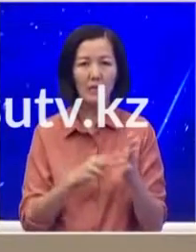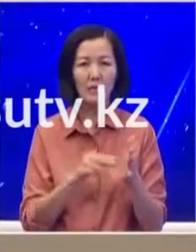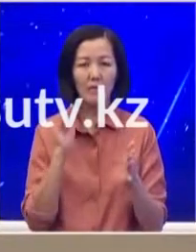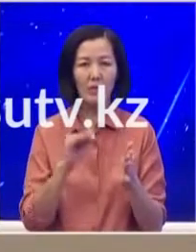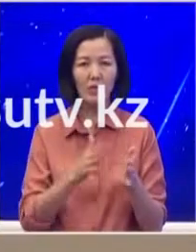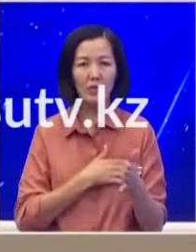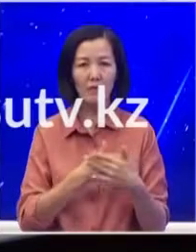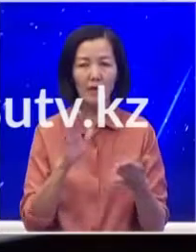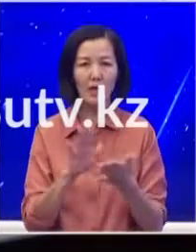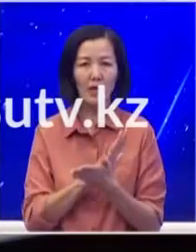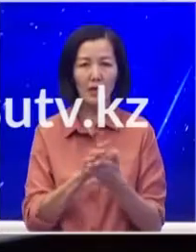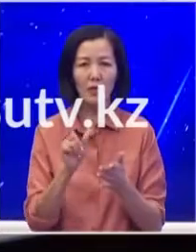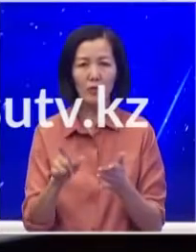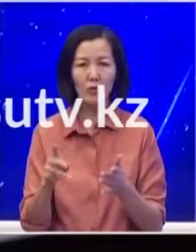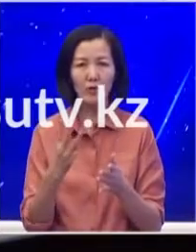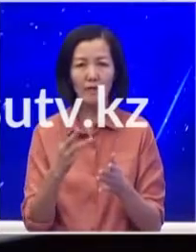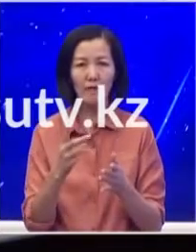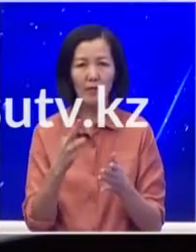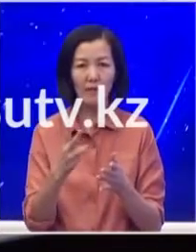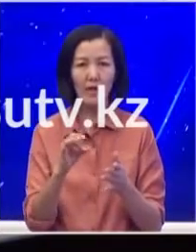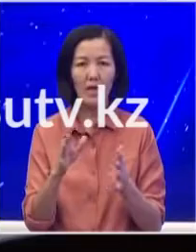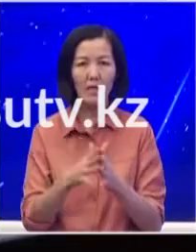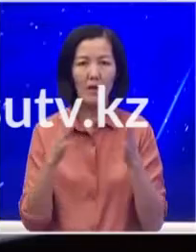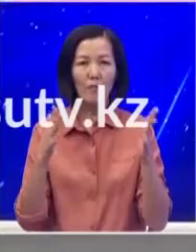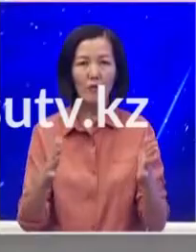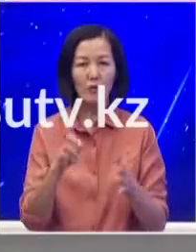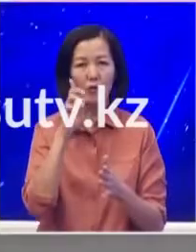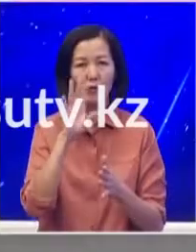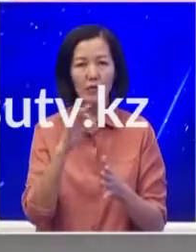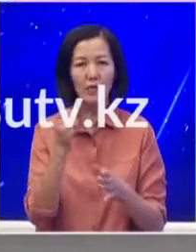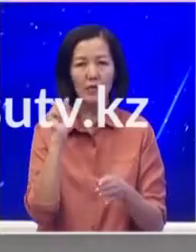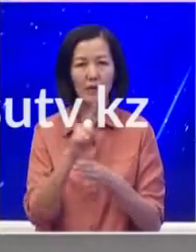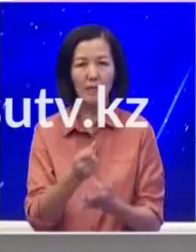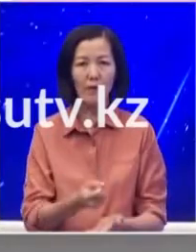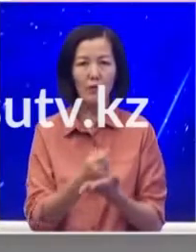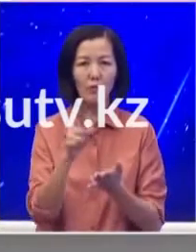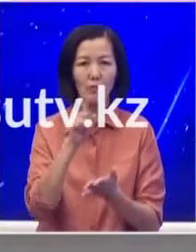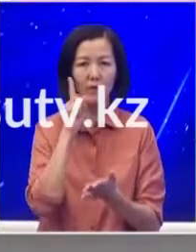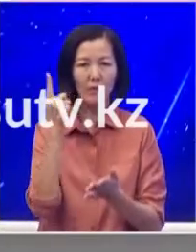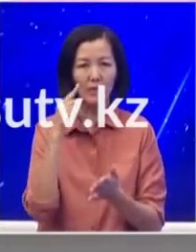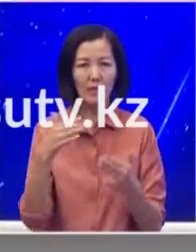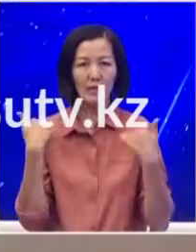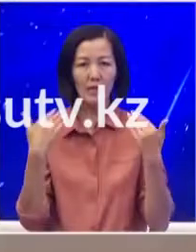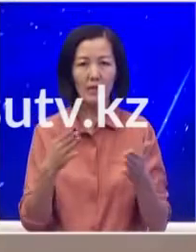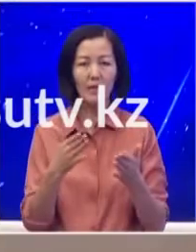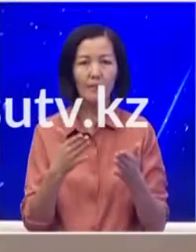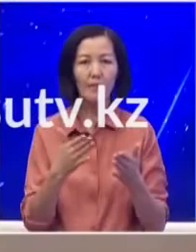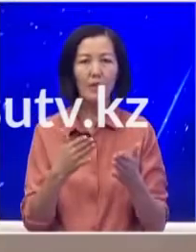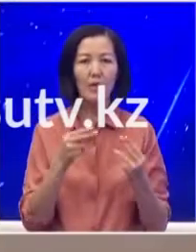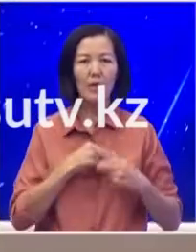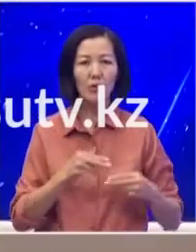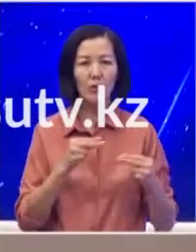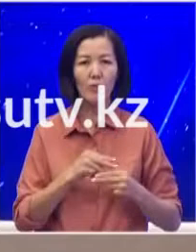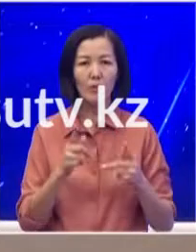тысяч волонтеров. В 2 раза увеличен объем государственного социального заказа на поддержку молодежных инициатив. А для работы